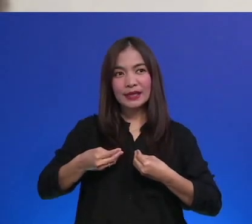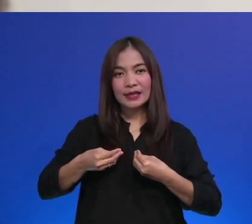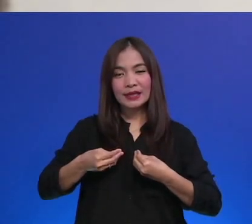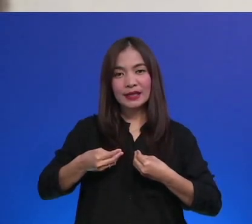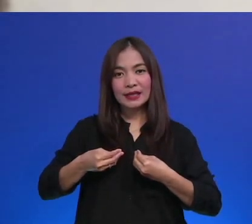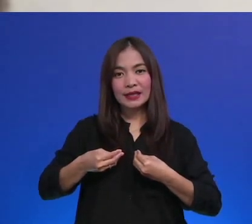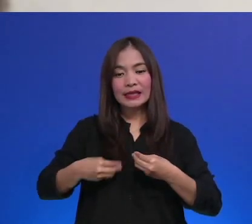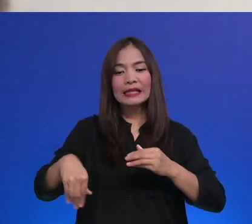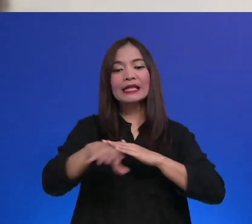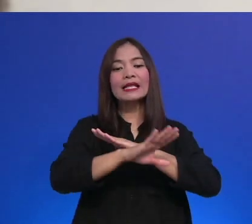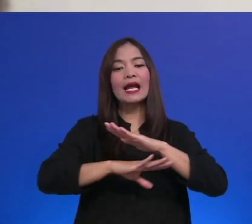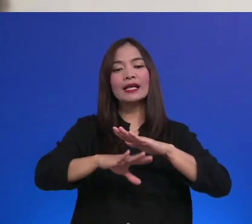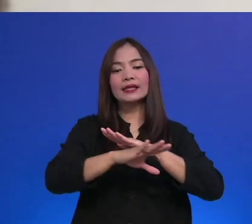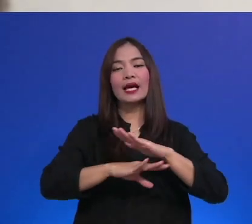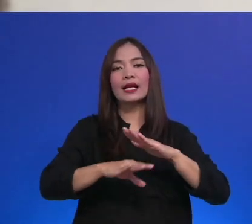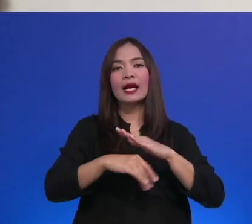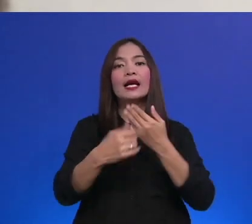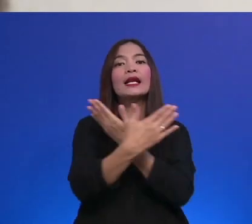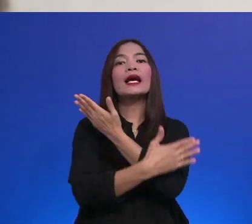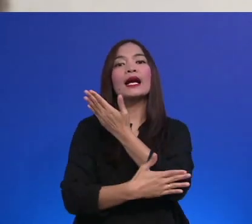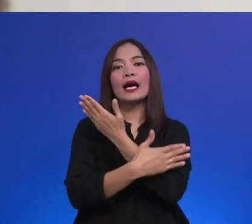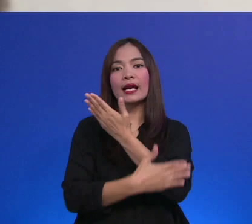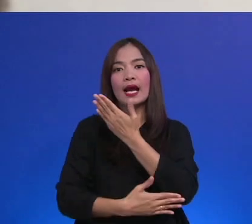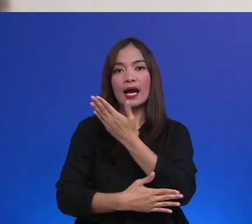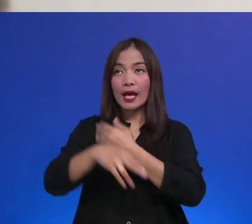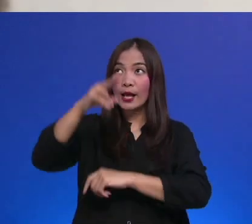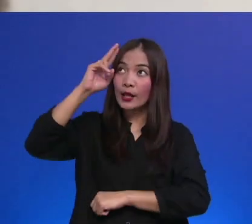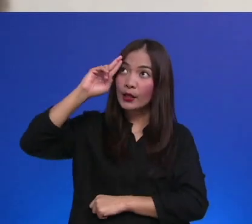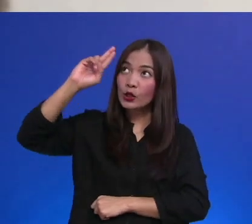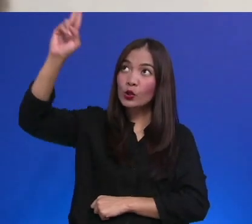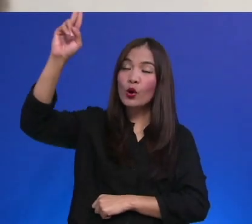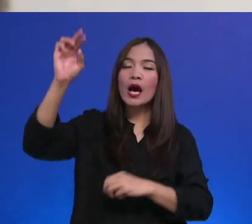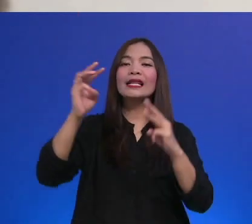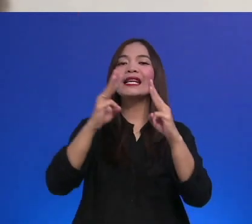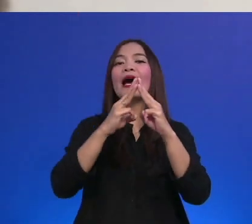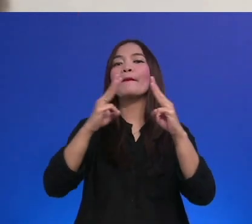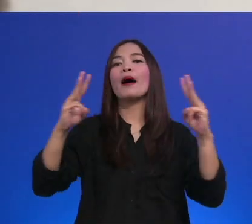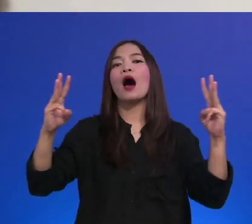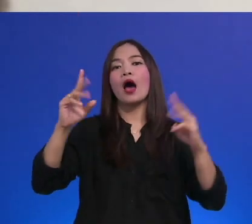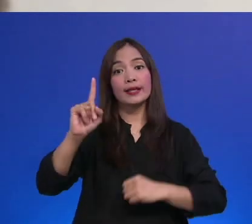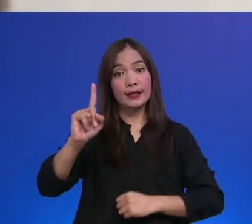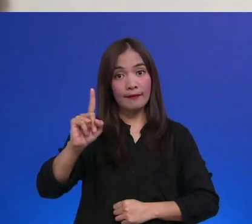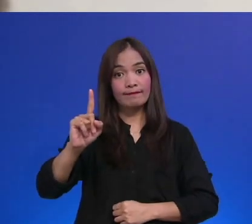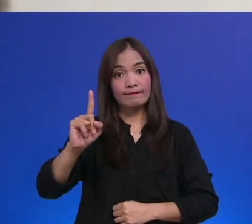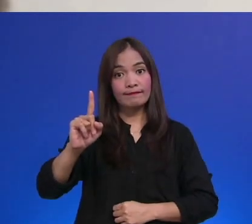dasar negara Ketuhanan Yang Maha Esa